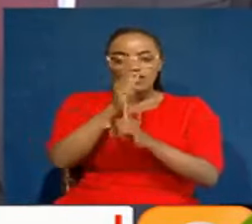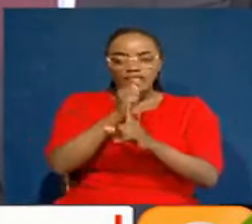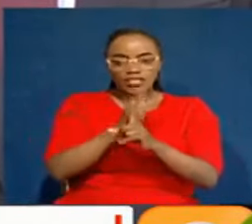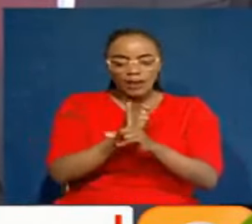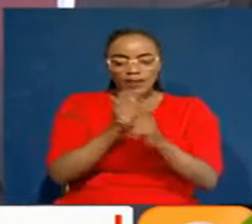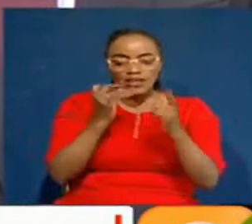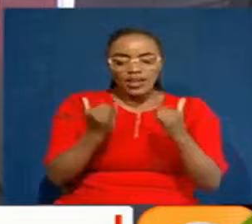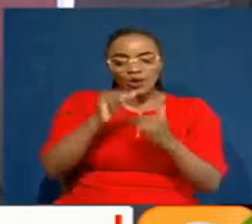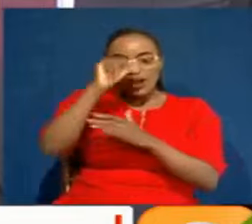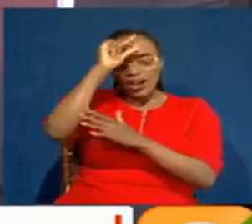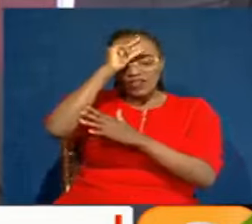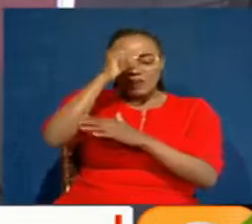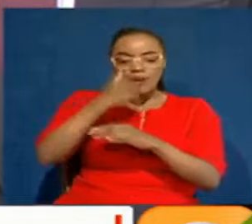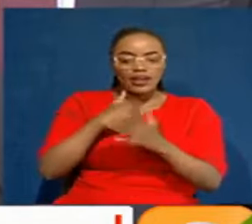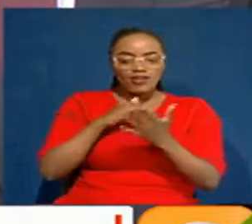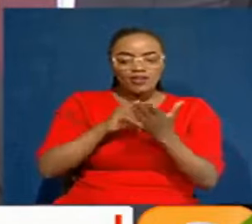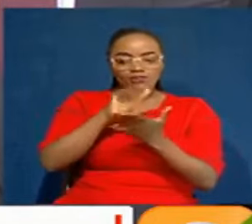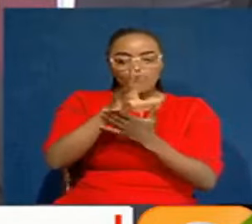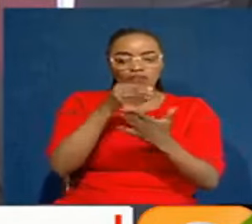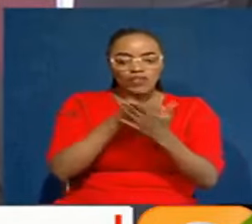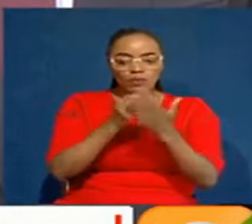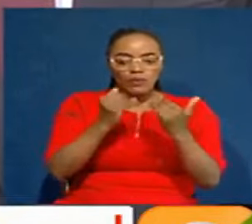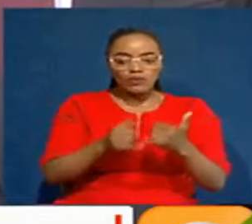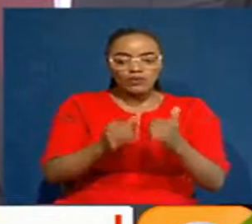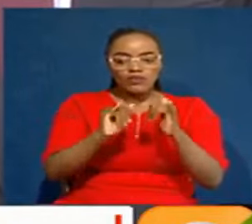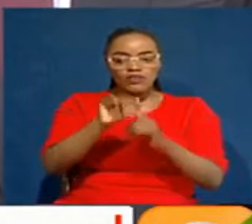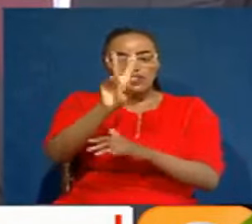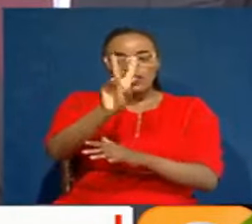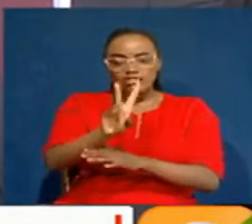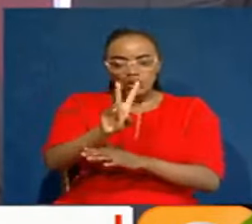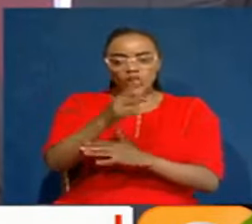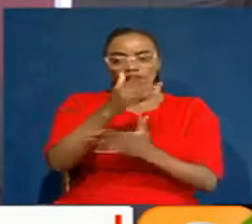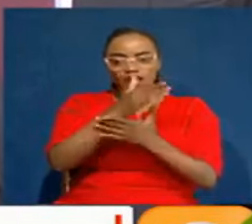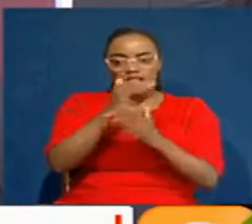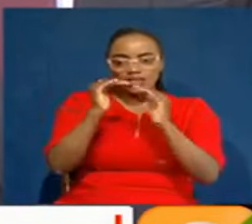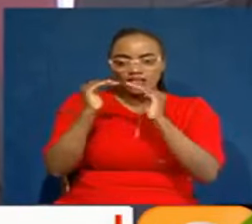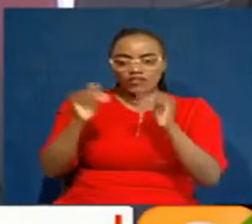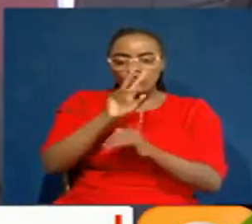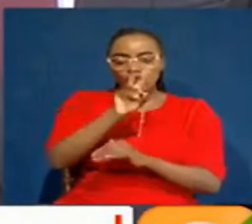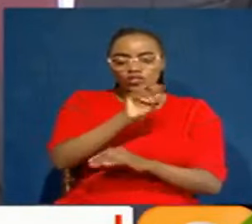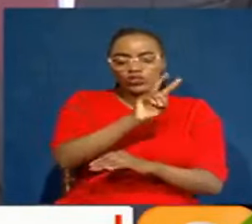now that the government has released funds for the implementation of the second phase of the